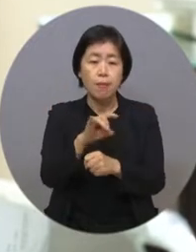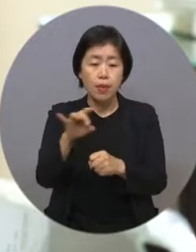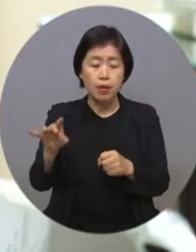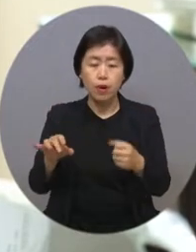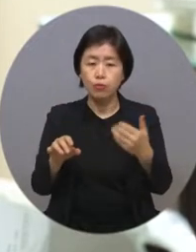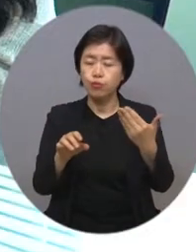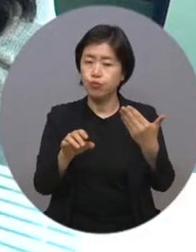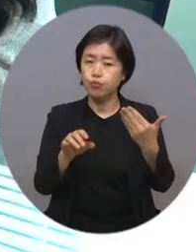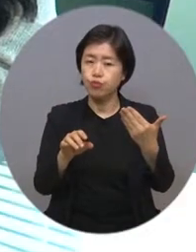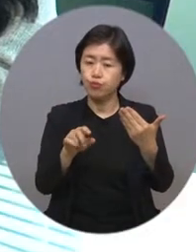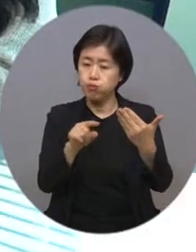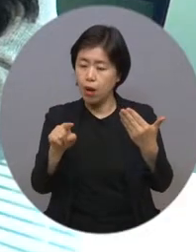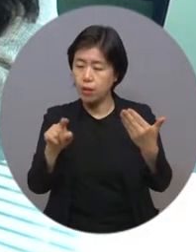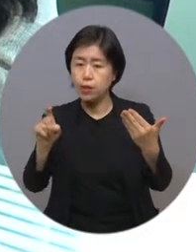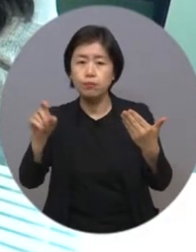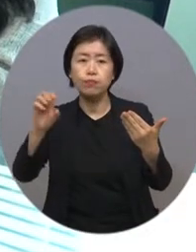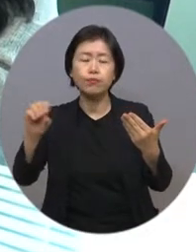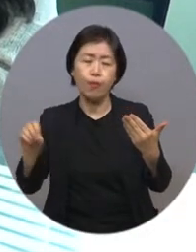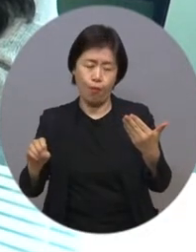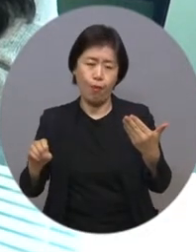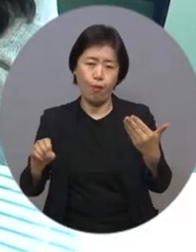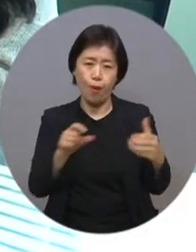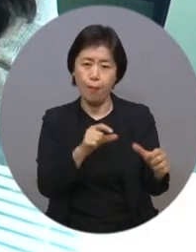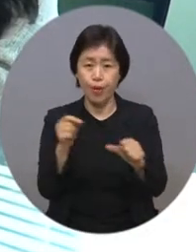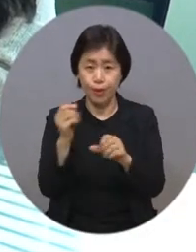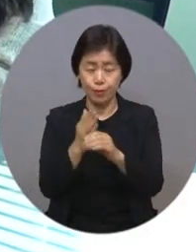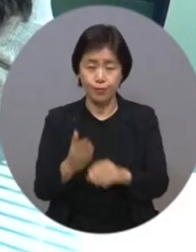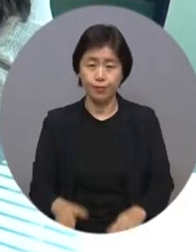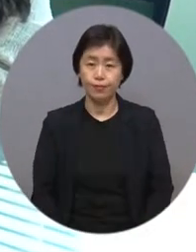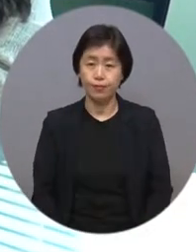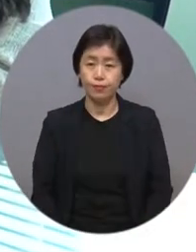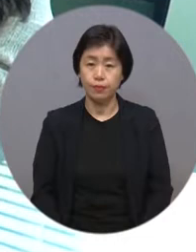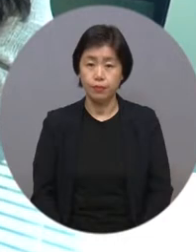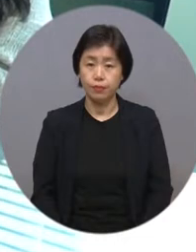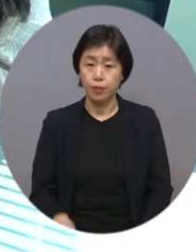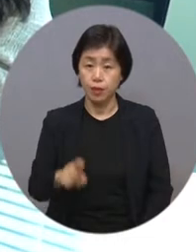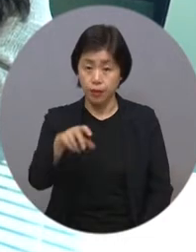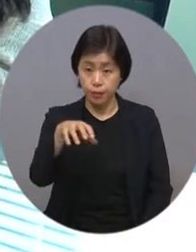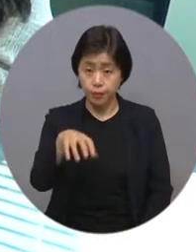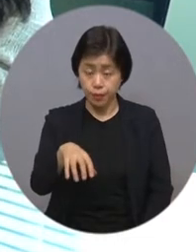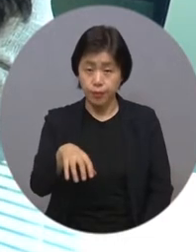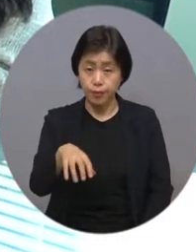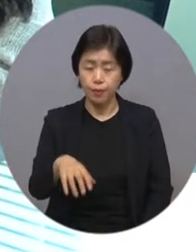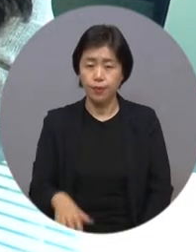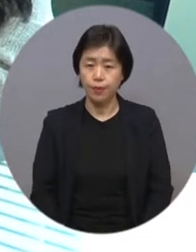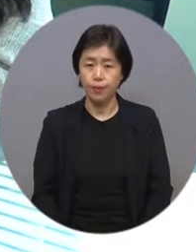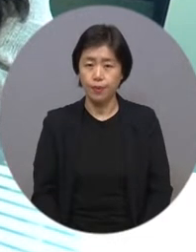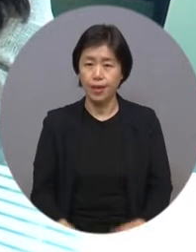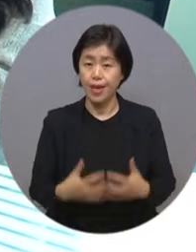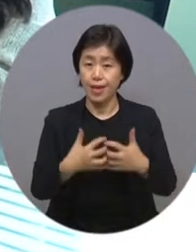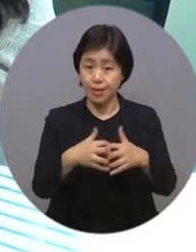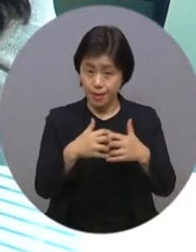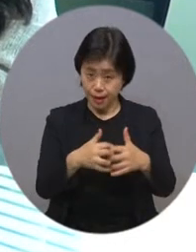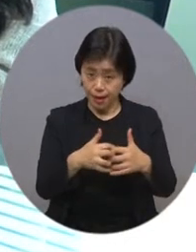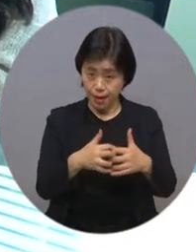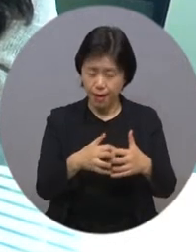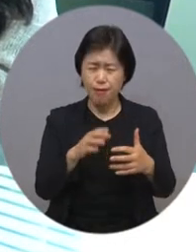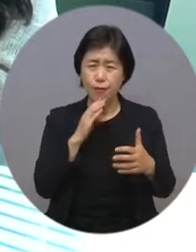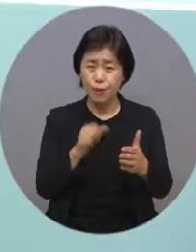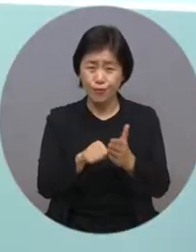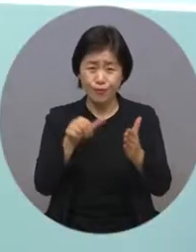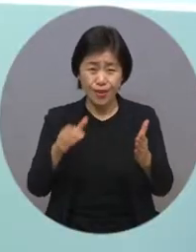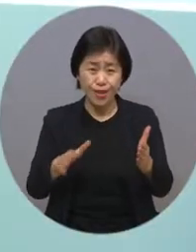있는 상황입니다. 그러면 저희 지금 여기 캐논코리아 복합기가 되게